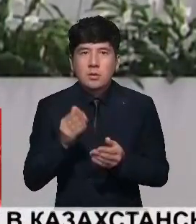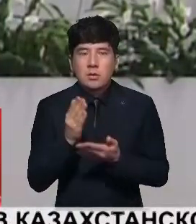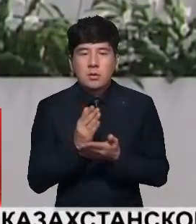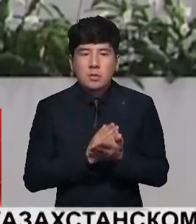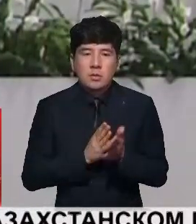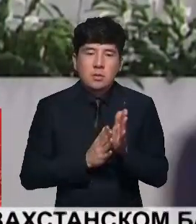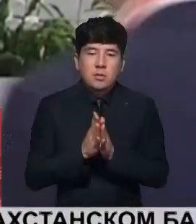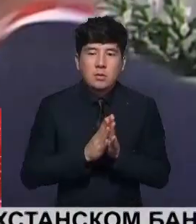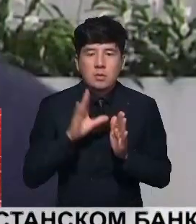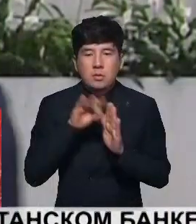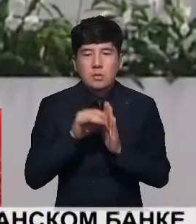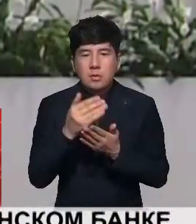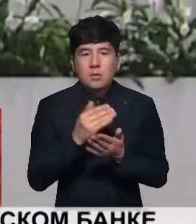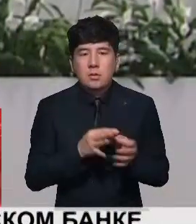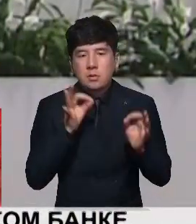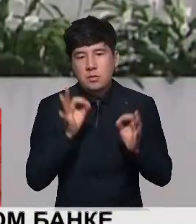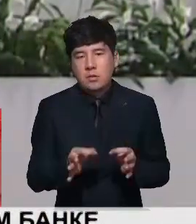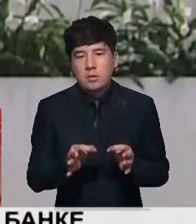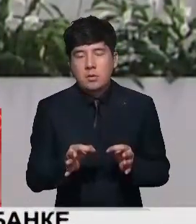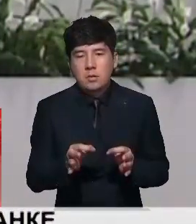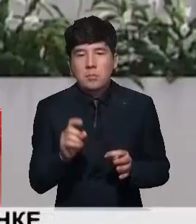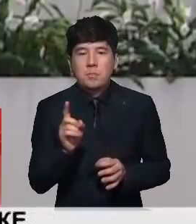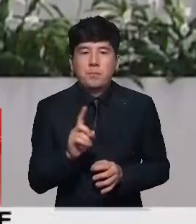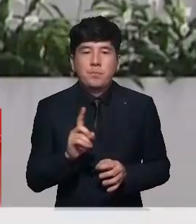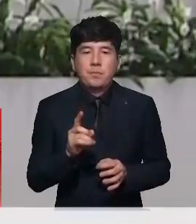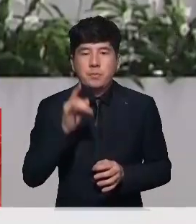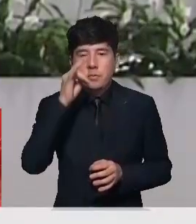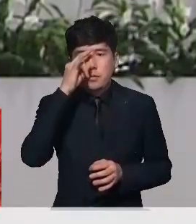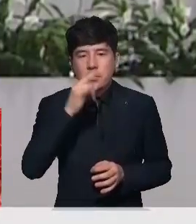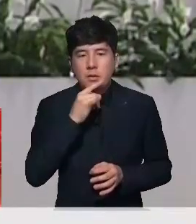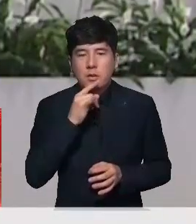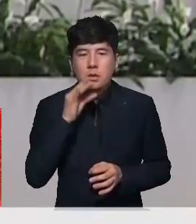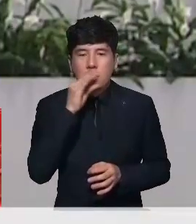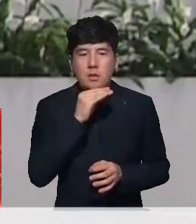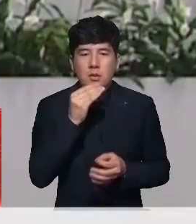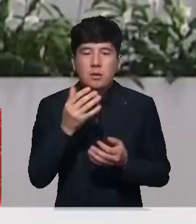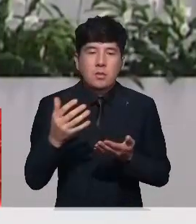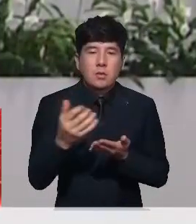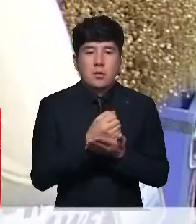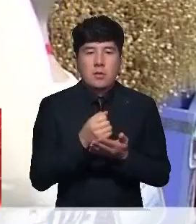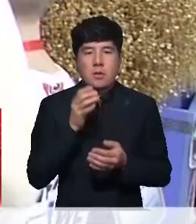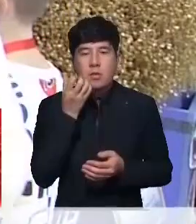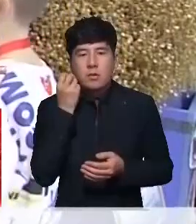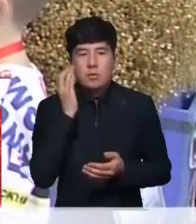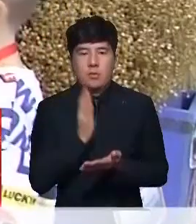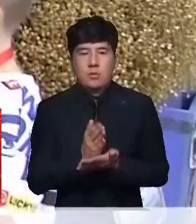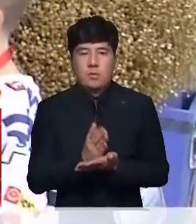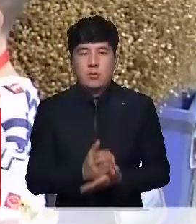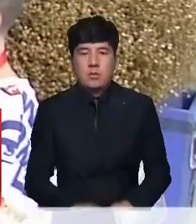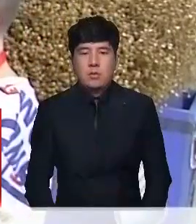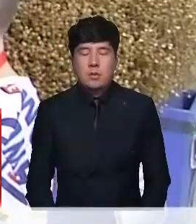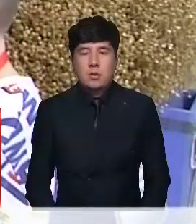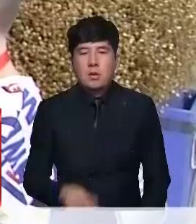сельское хозяйство, и это правильно, потому что Казахстан имеет огромные возможности. А